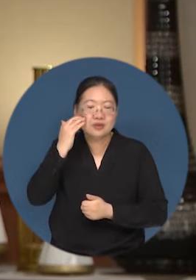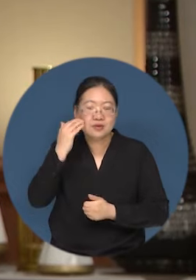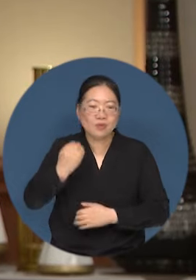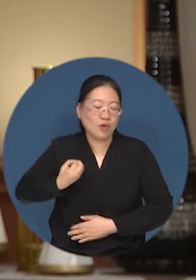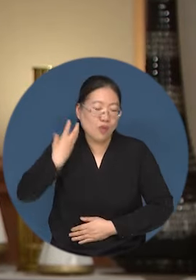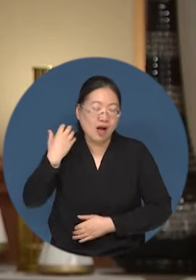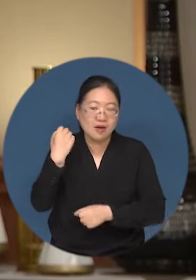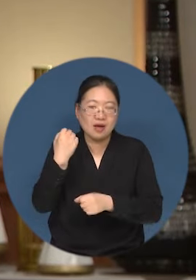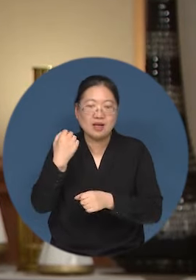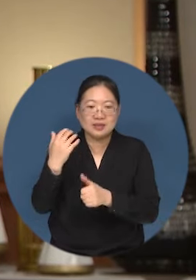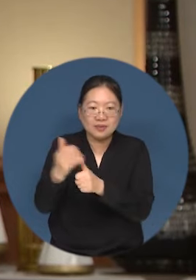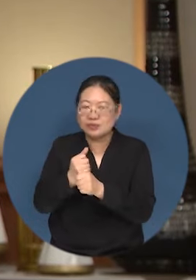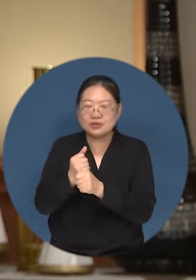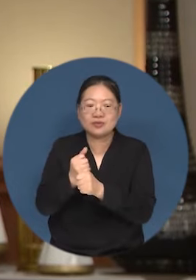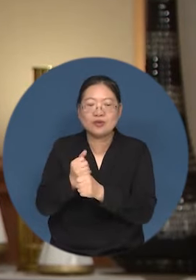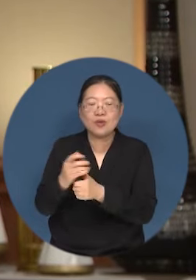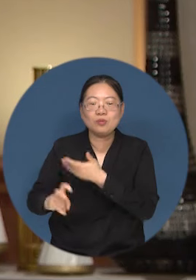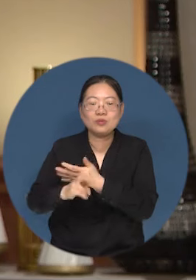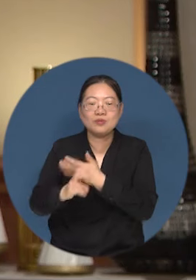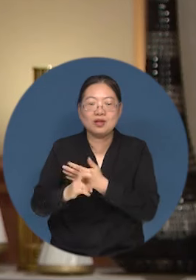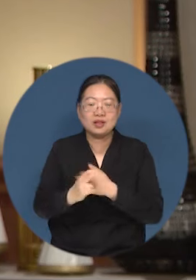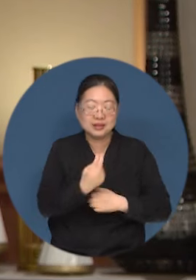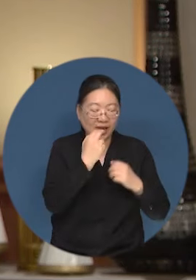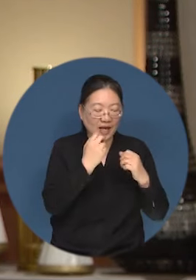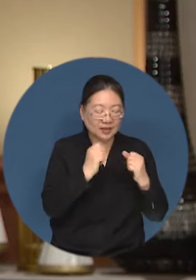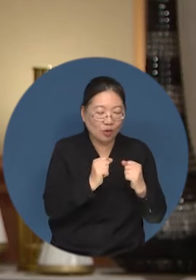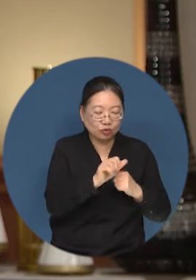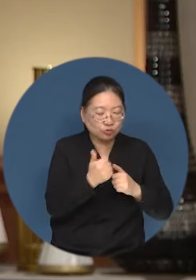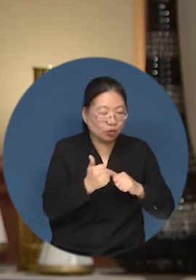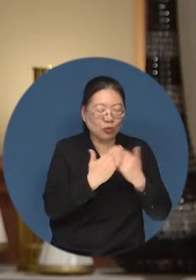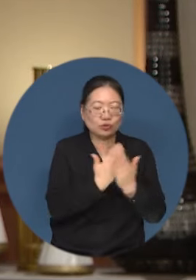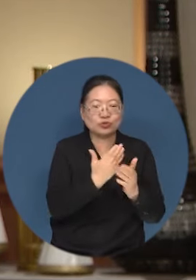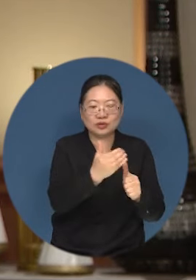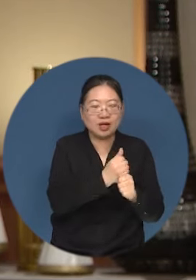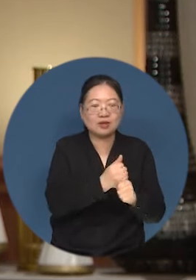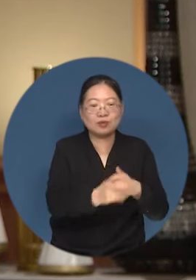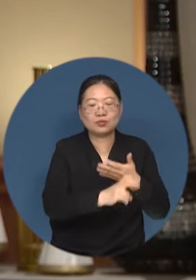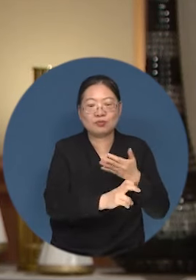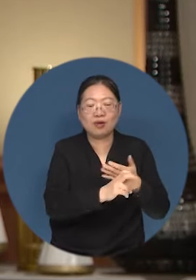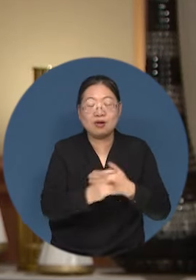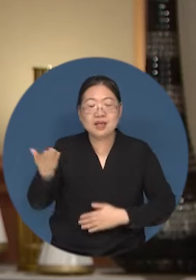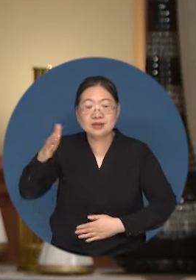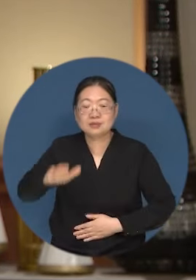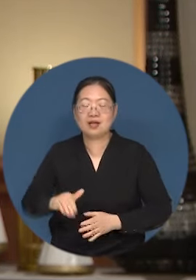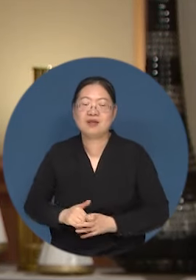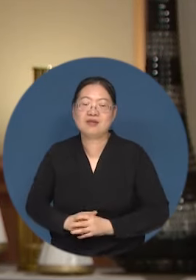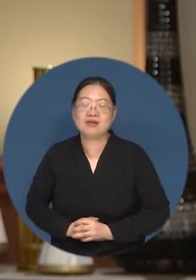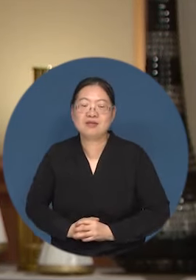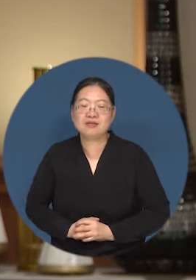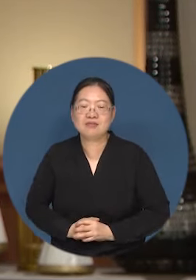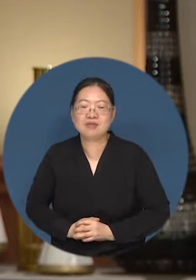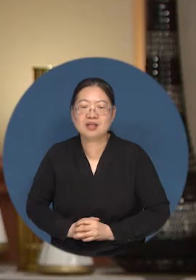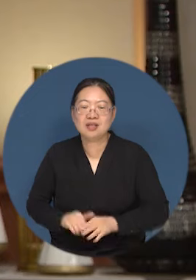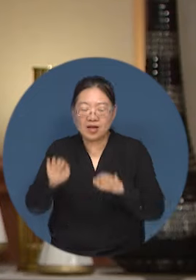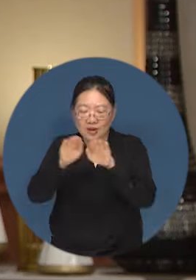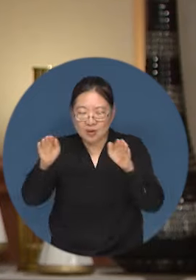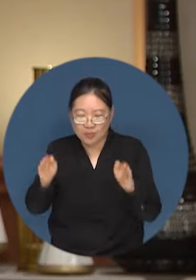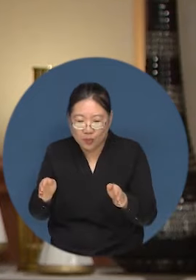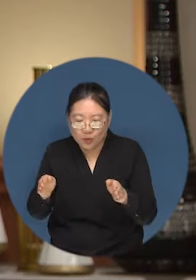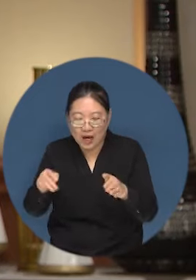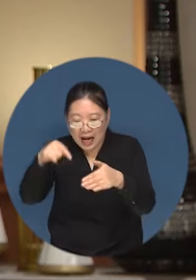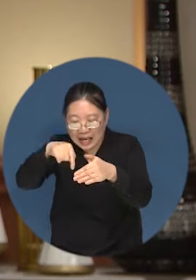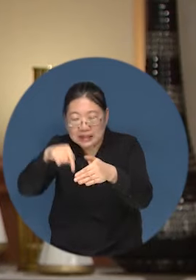자체가 불법인데 살아있건 죽이건 다, 네, 그죠? 다 불법입니다. 그렇지만 그때 당시에 수족관에서